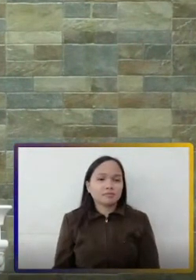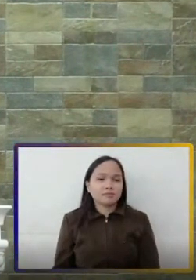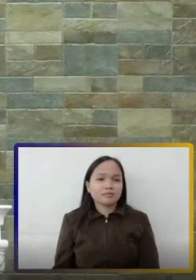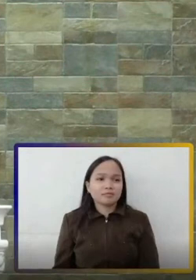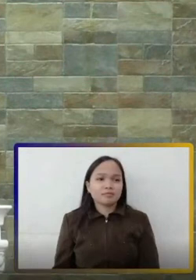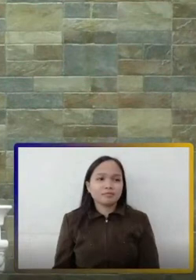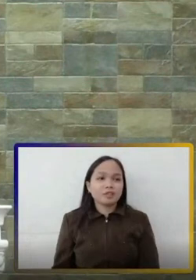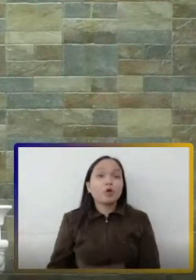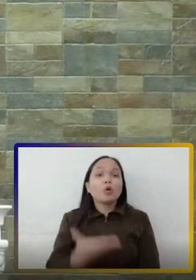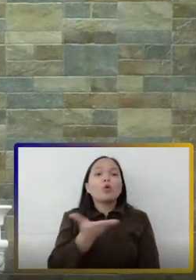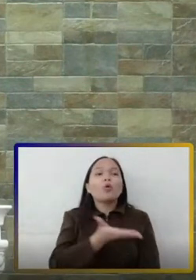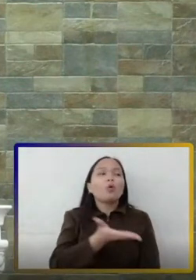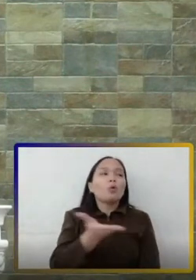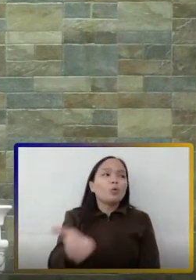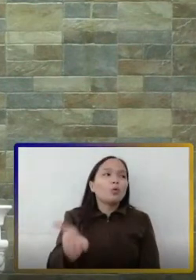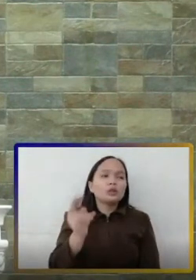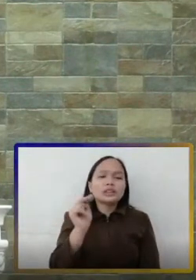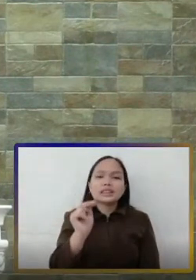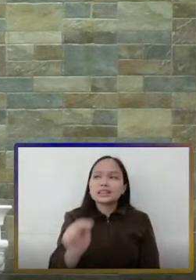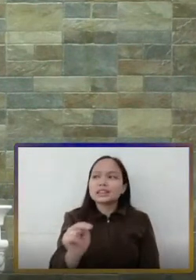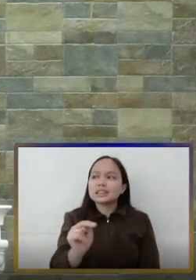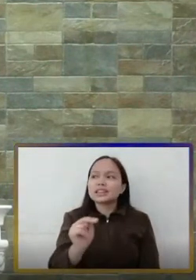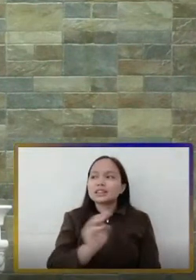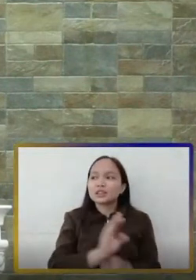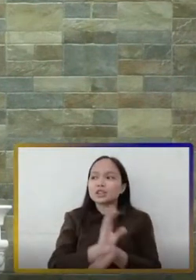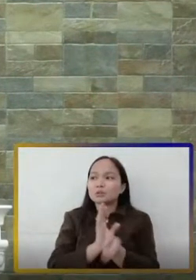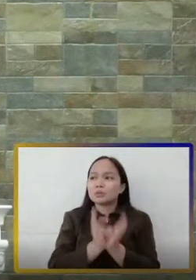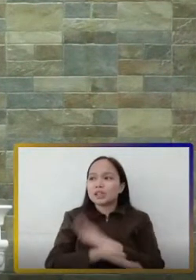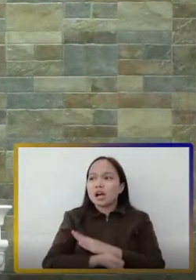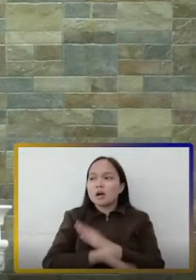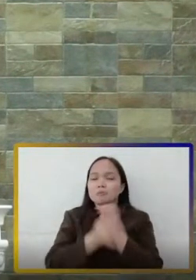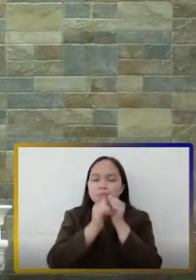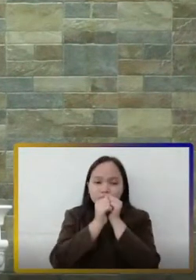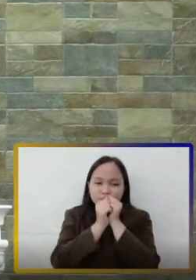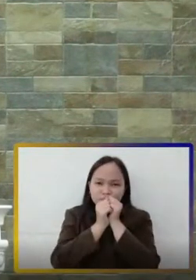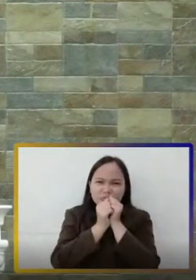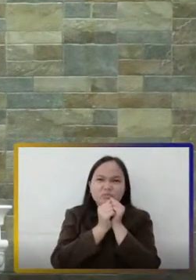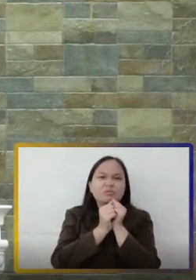kinakailangang maging addict kayo sa content